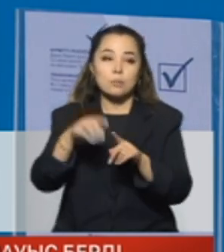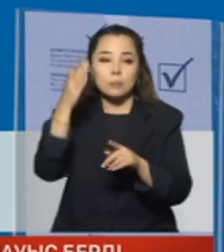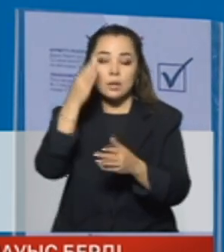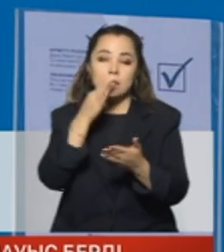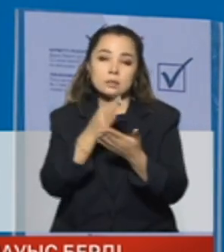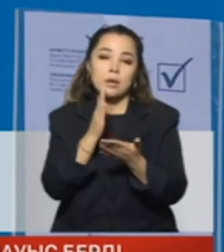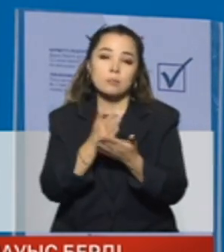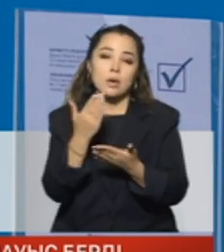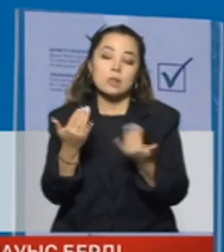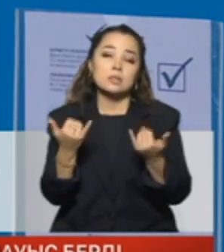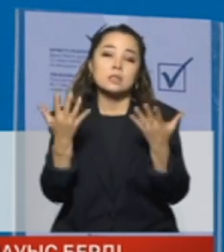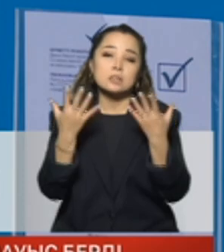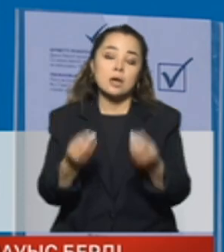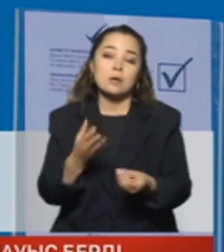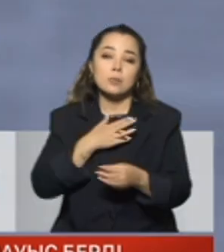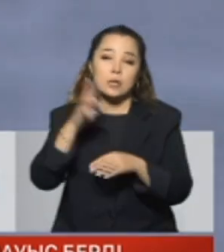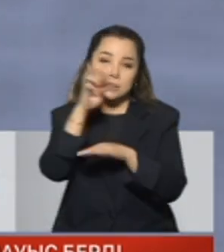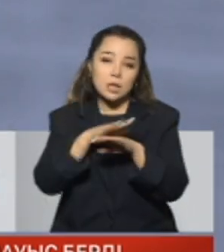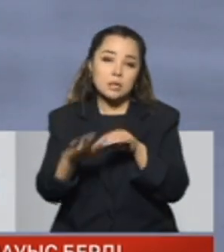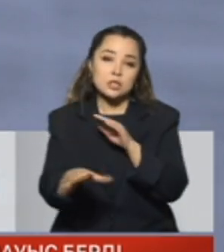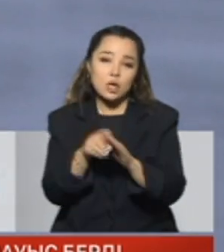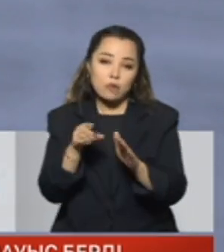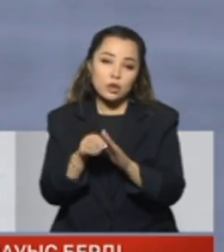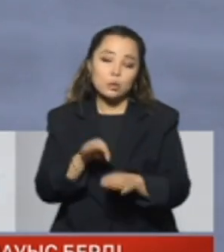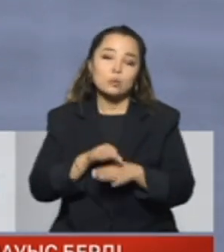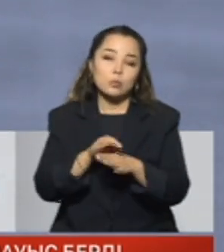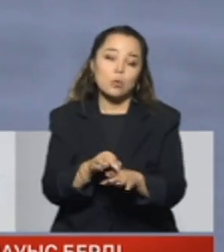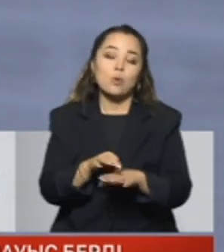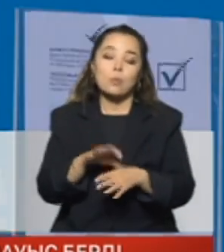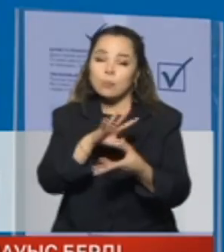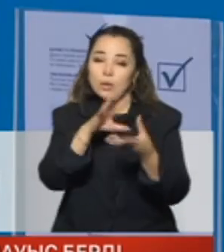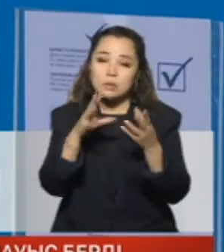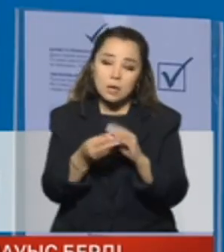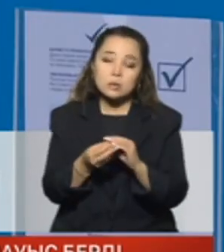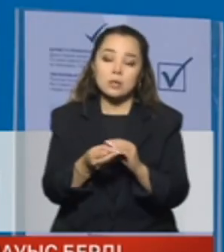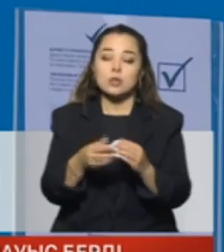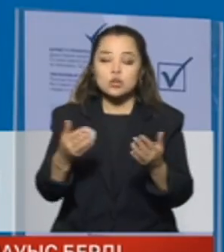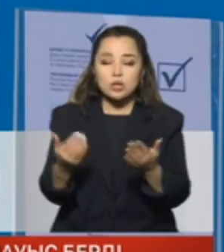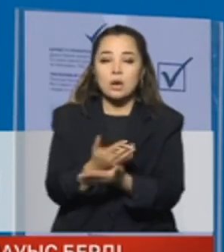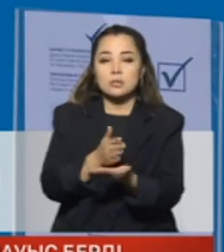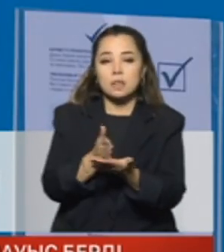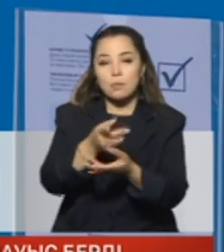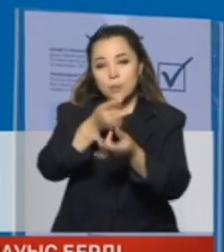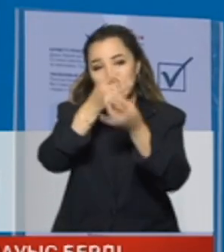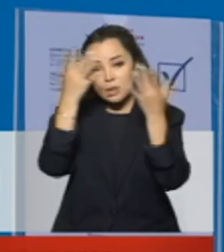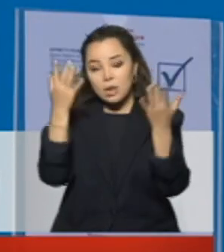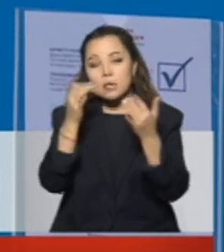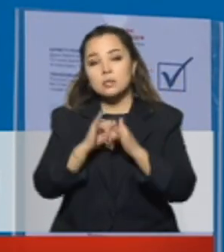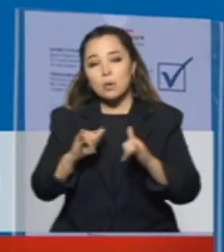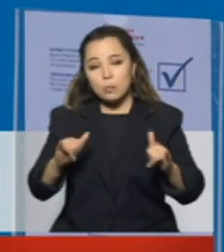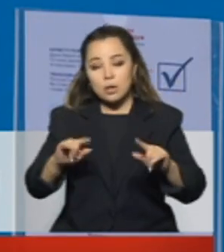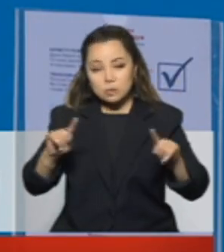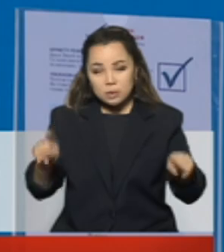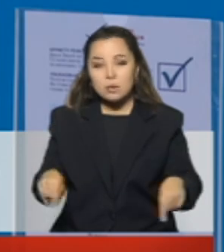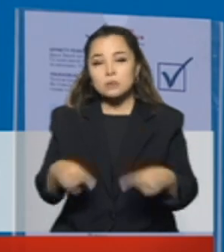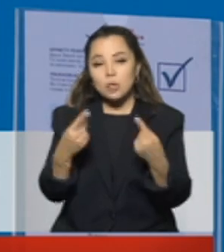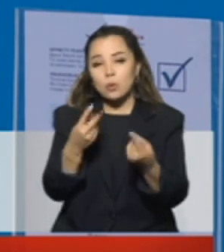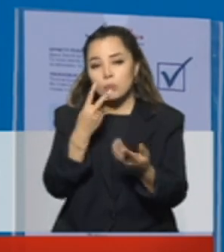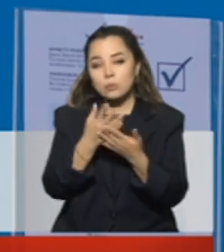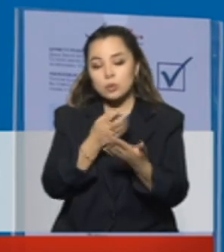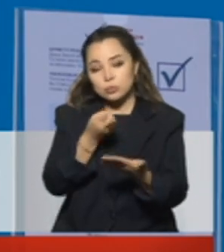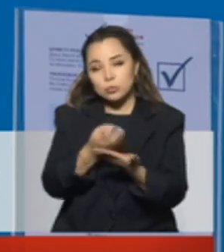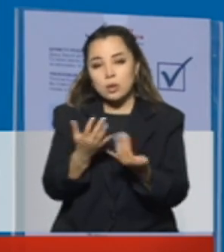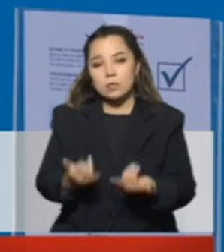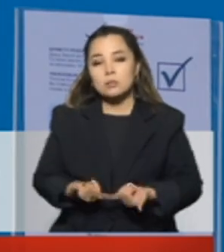отырады. Қазіргі таңда да біздің елімізде осындай референдумның өтіп отырғандығы жаңа саяси мәдениеттің, демократиялық құндылықтардың орнығып